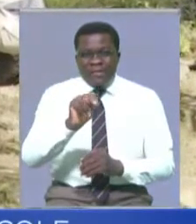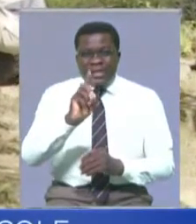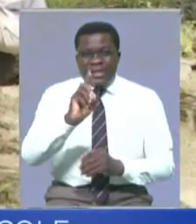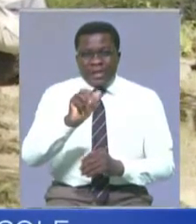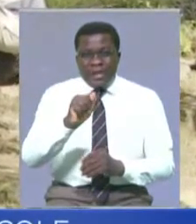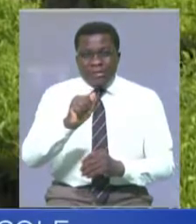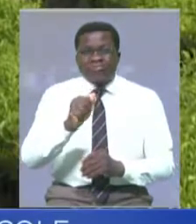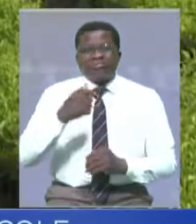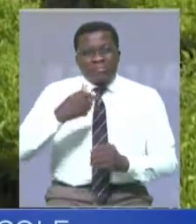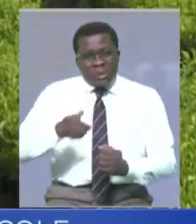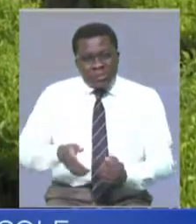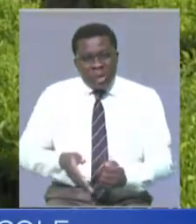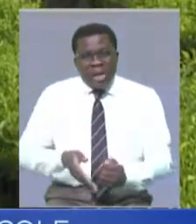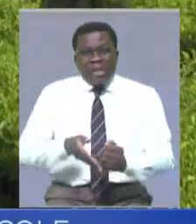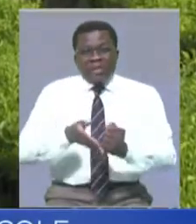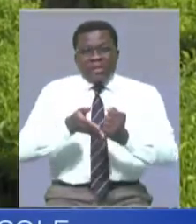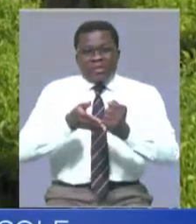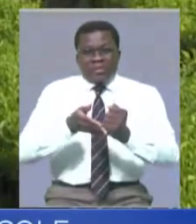mon